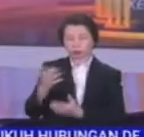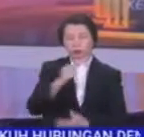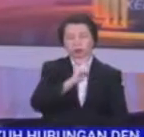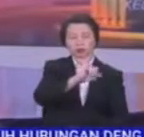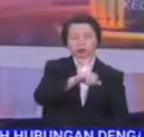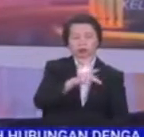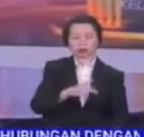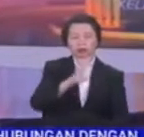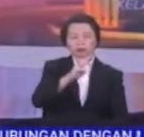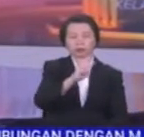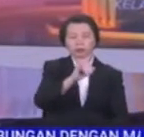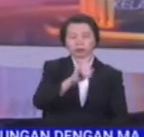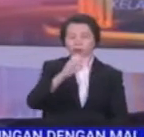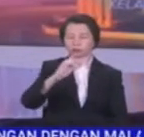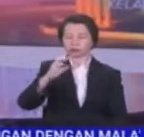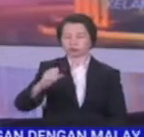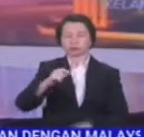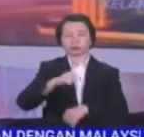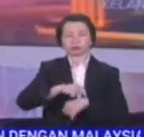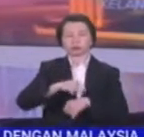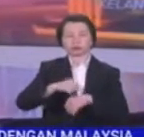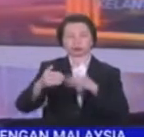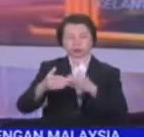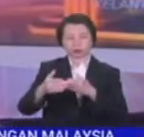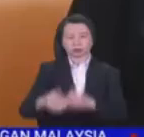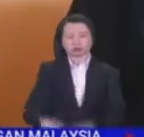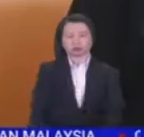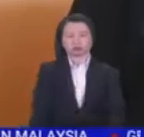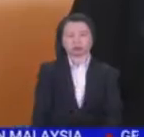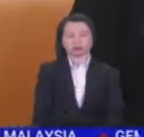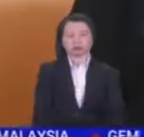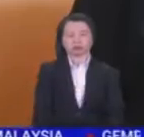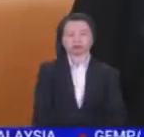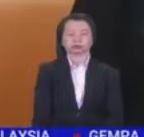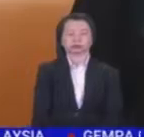Malaysia MyCC dalam masa terdekat.